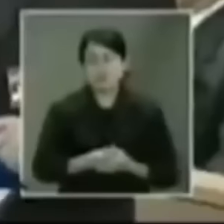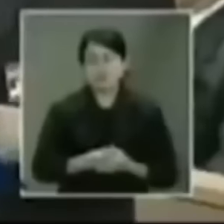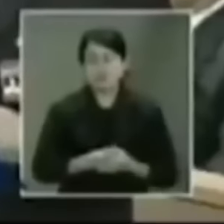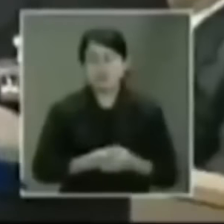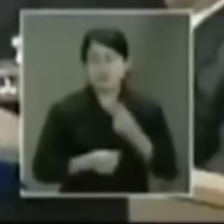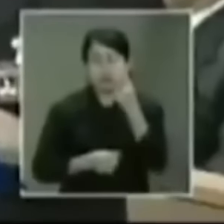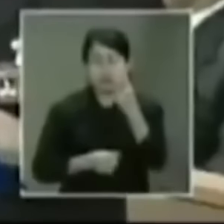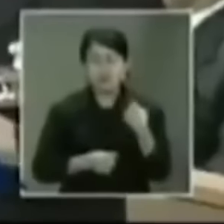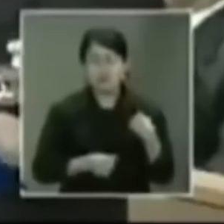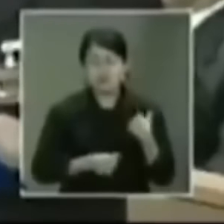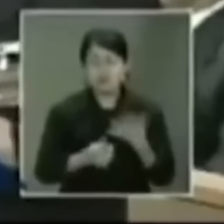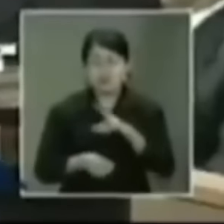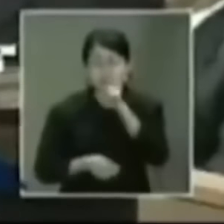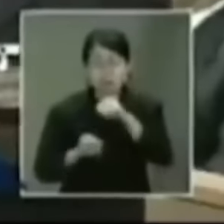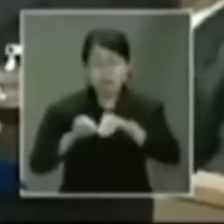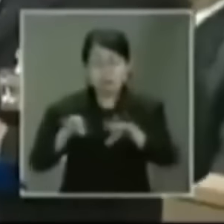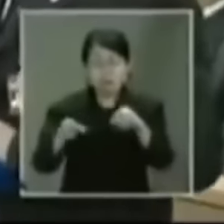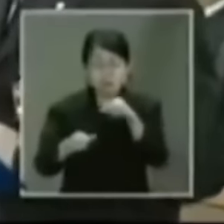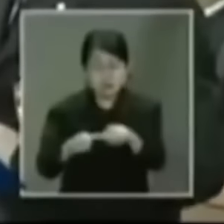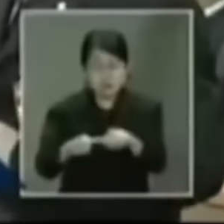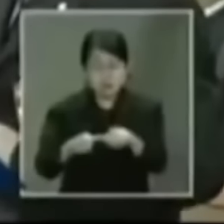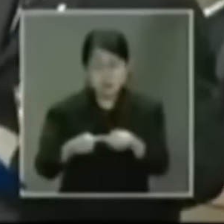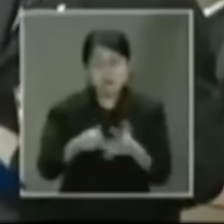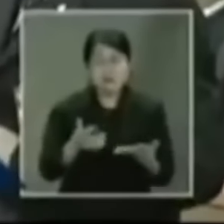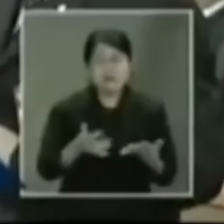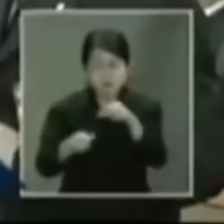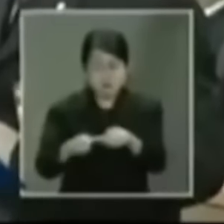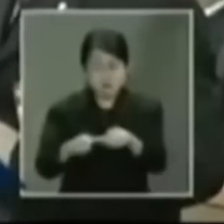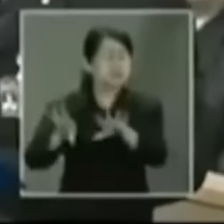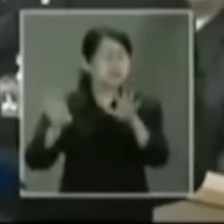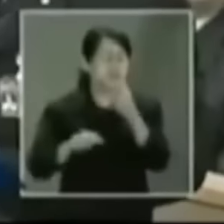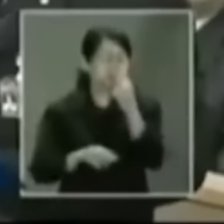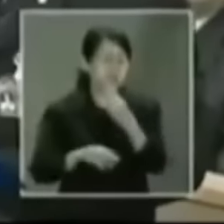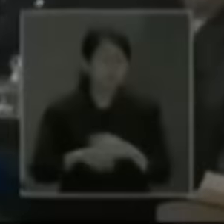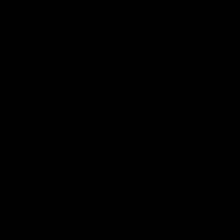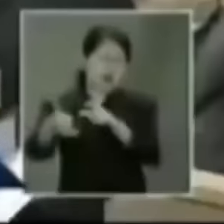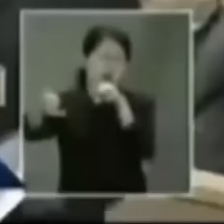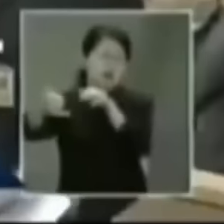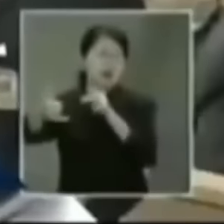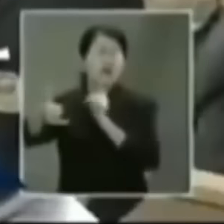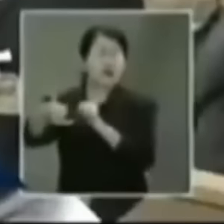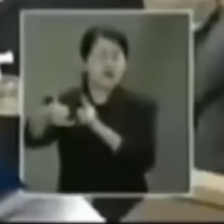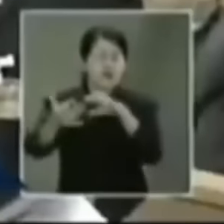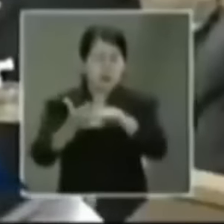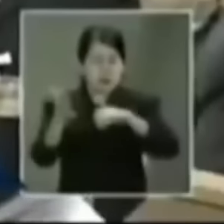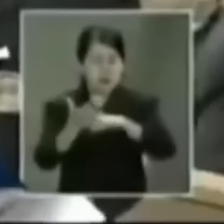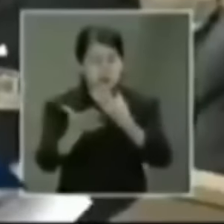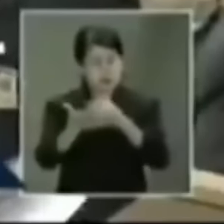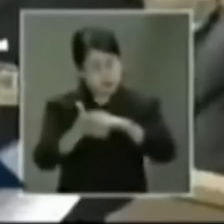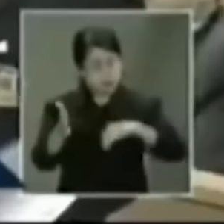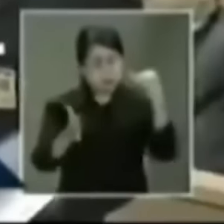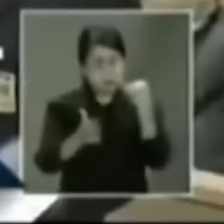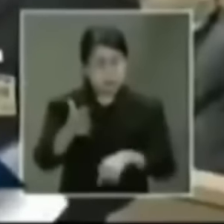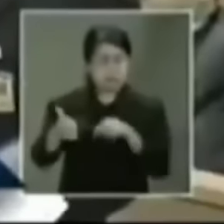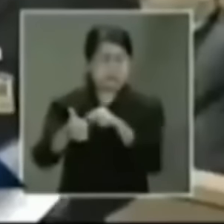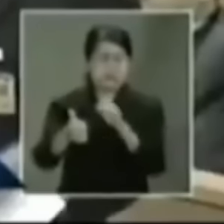ป็ดยังเหลือไม่จับไปแกงตัวหรือไม่ก็ทำราบเป็ดทำราบเป็ดเหลิมพันตำรวจโททักษิน